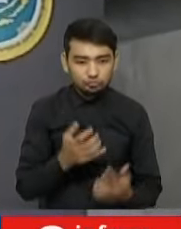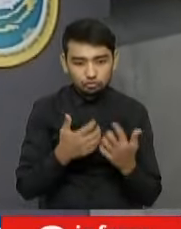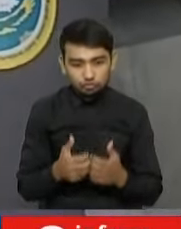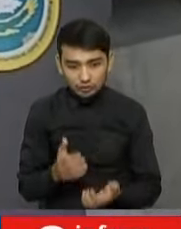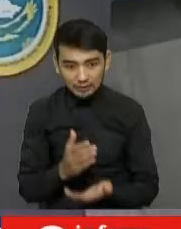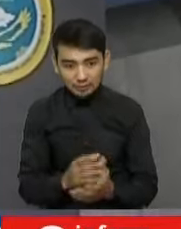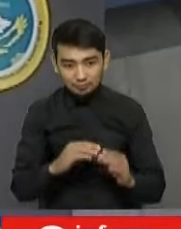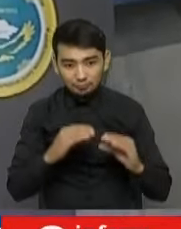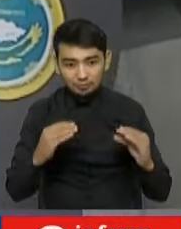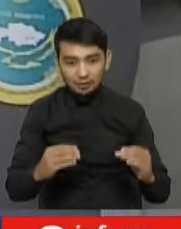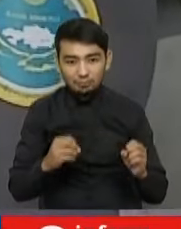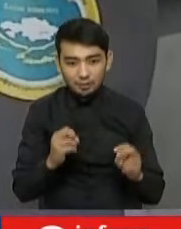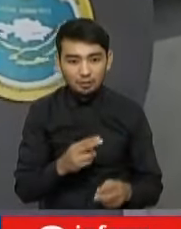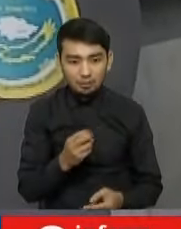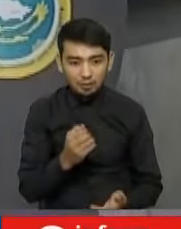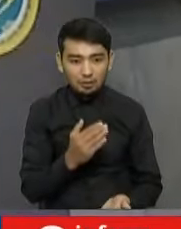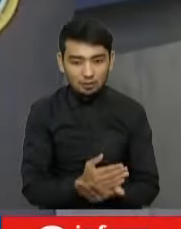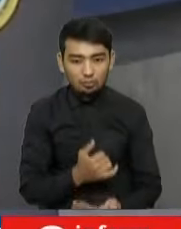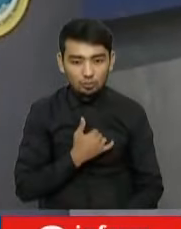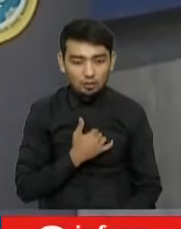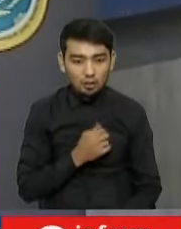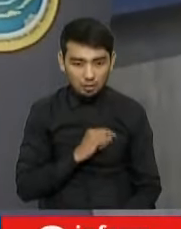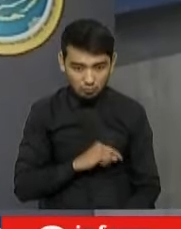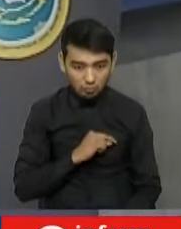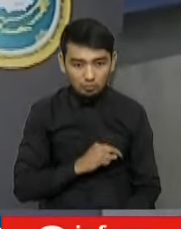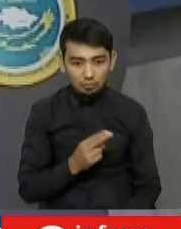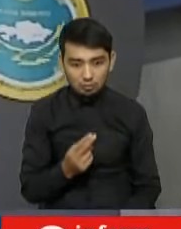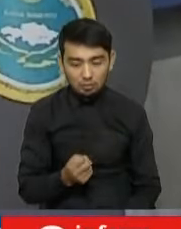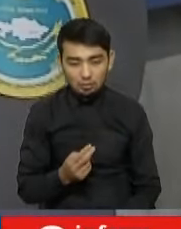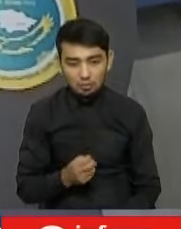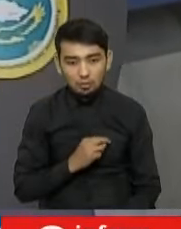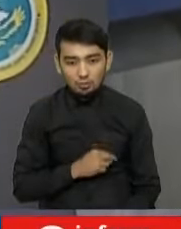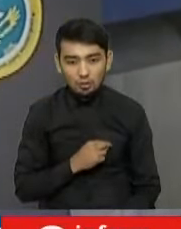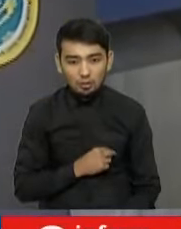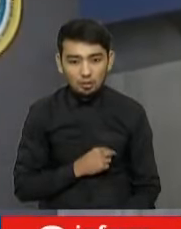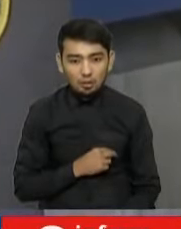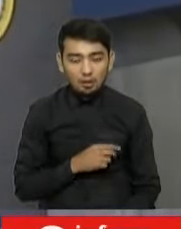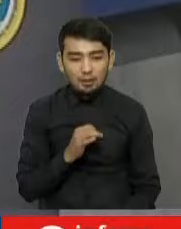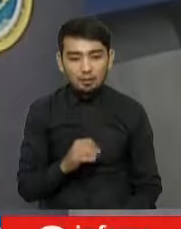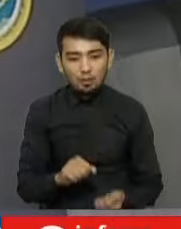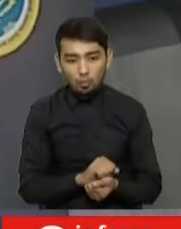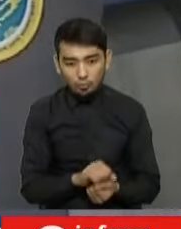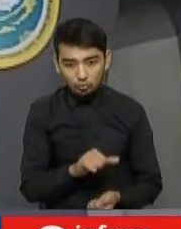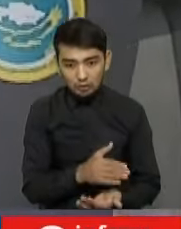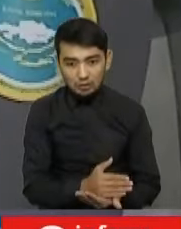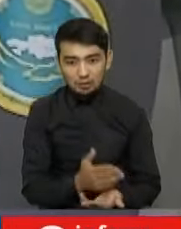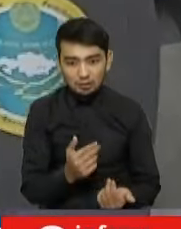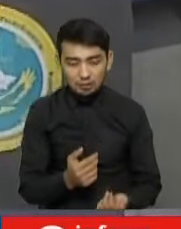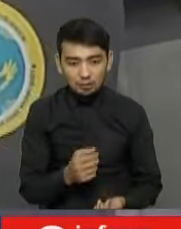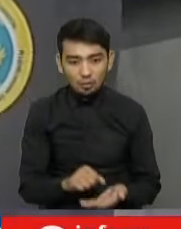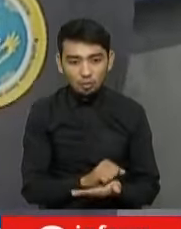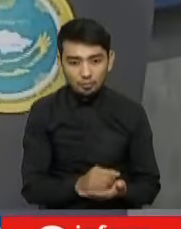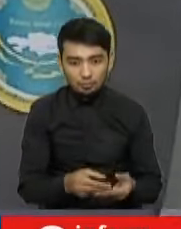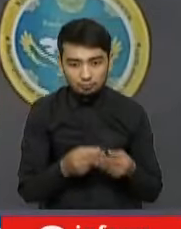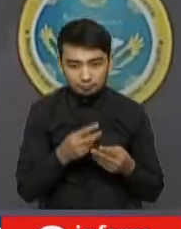водитель? Ну, стоит. Стоит, да? Да, да. В рабочем состоянии? Да, конечно. В рабочем состоянии, да? Сертификаты имеете? Конечно, конечно. Давайте документы